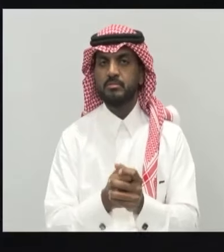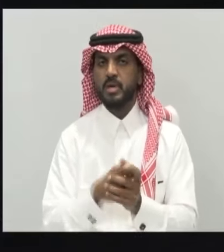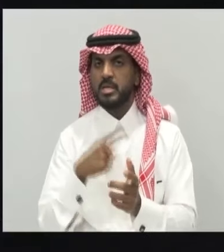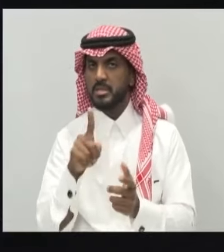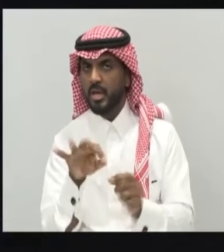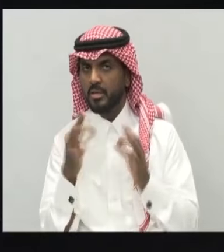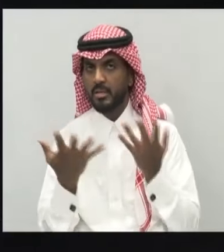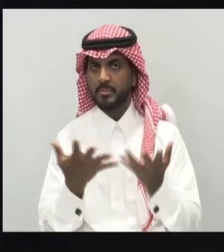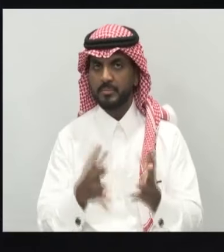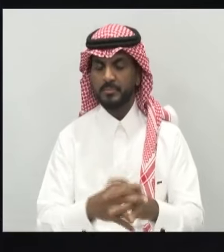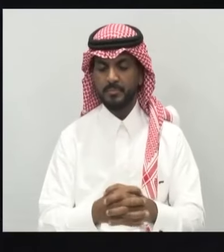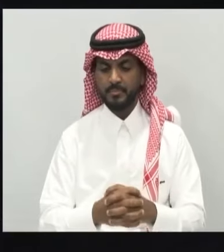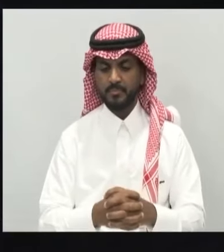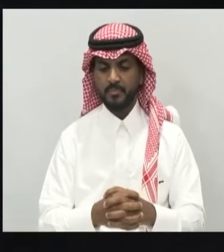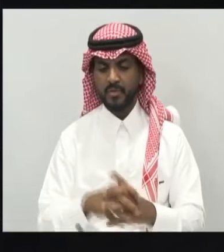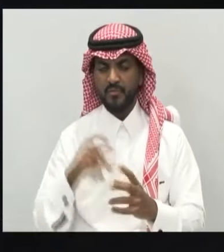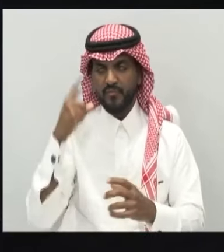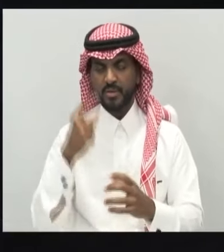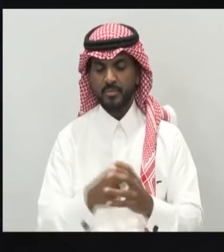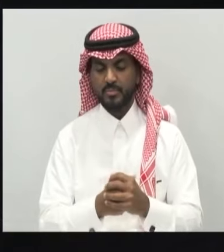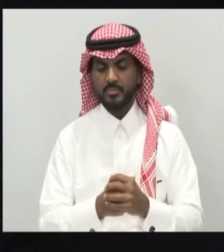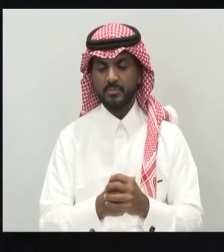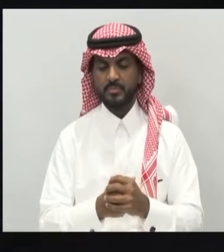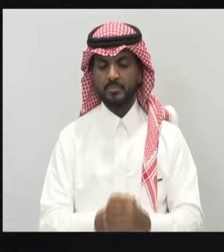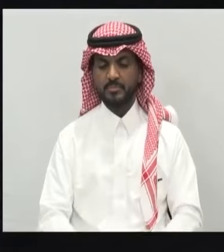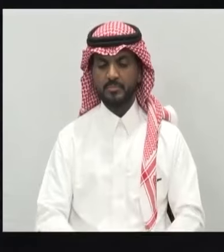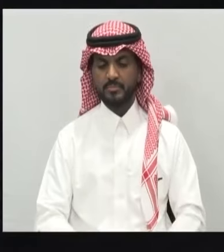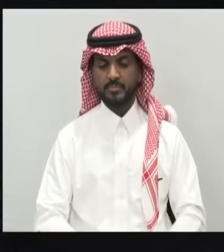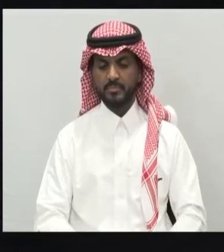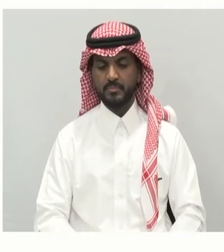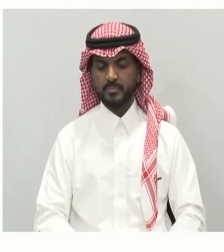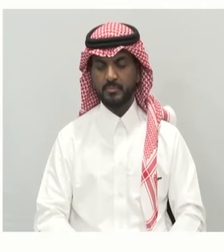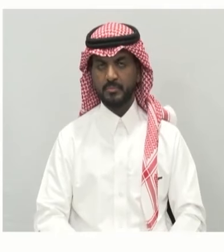ها يا مبدعين فكروا فيها يلا يا